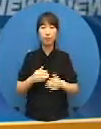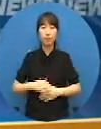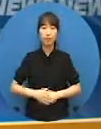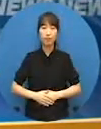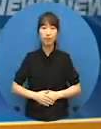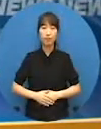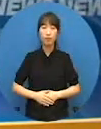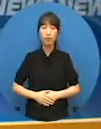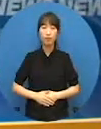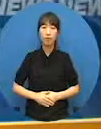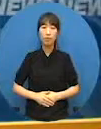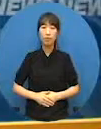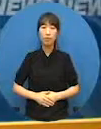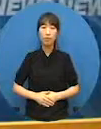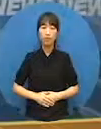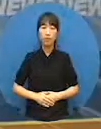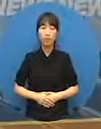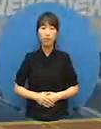단장했습니다